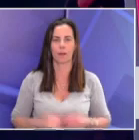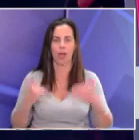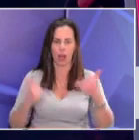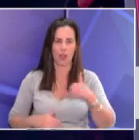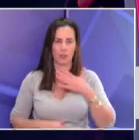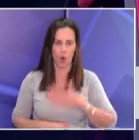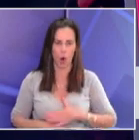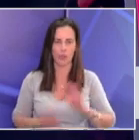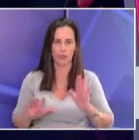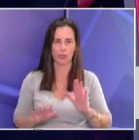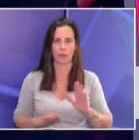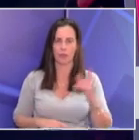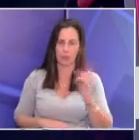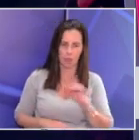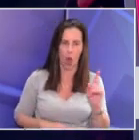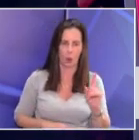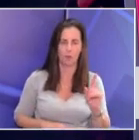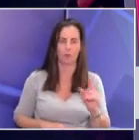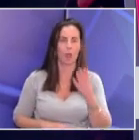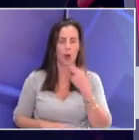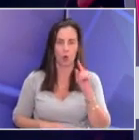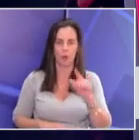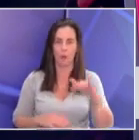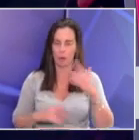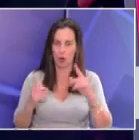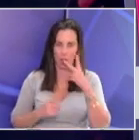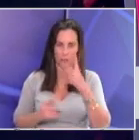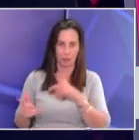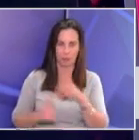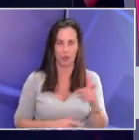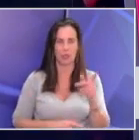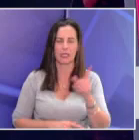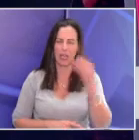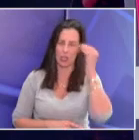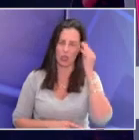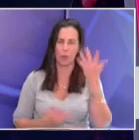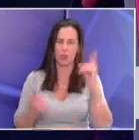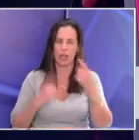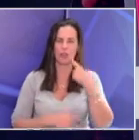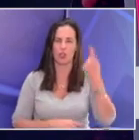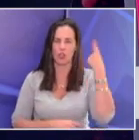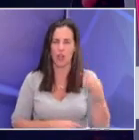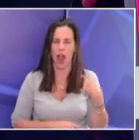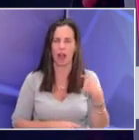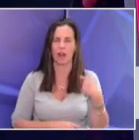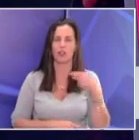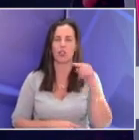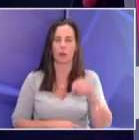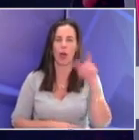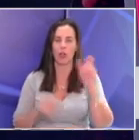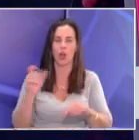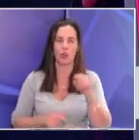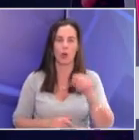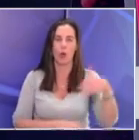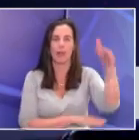עכשיו אני רוצה, כאילו, בואו... אז זה לא. היהודים, אחרי מה שהם ראו, גם לא צריך לזכור את המהומות לפני שנה בשרלוטוויל, שבהם אנשים